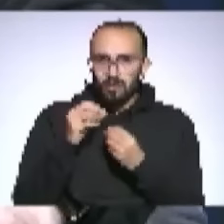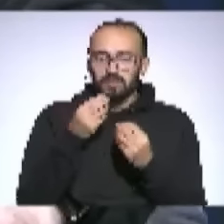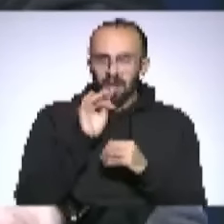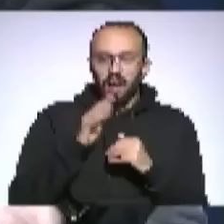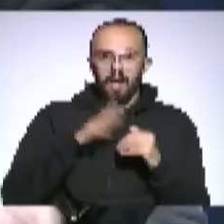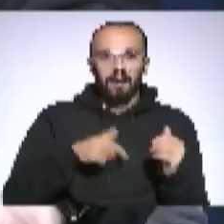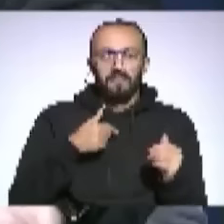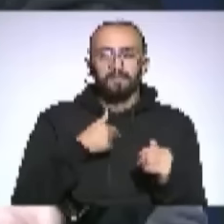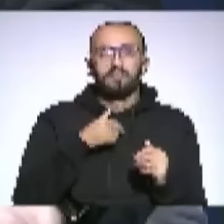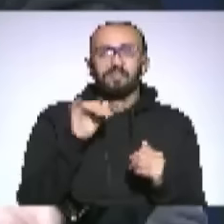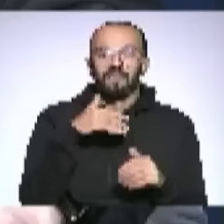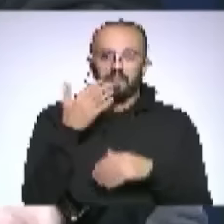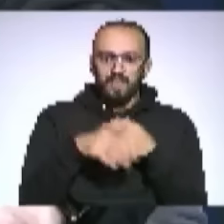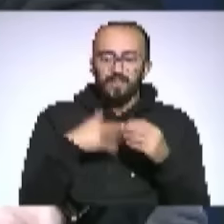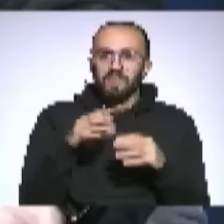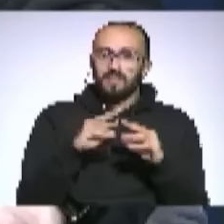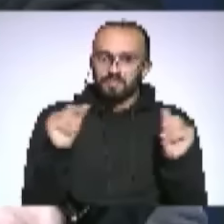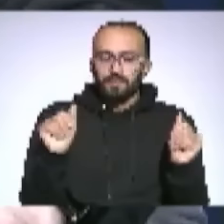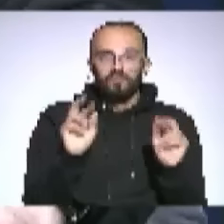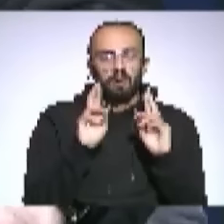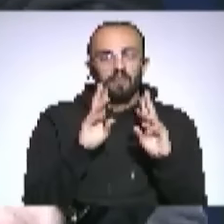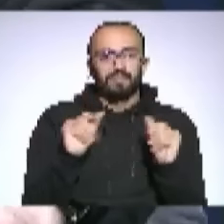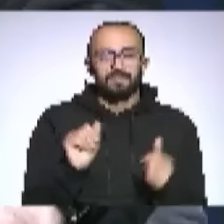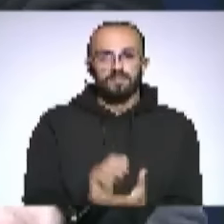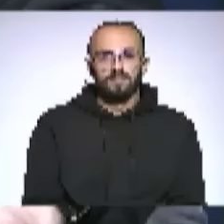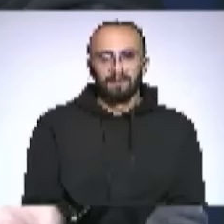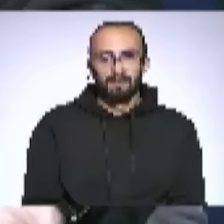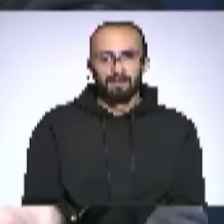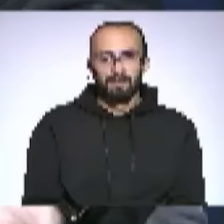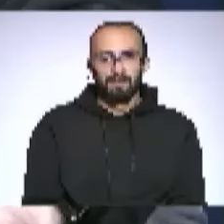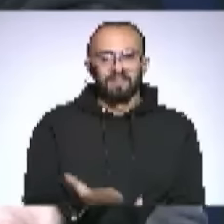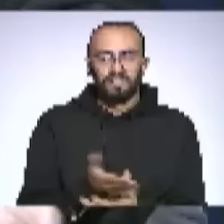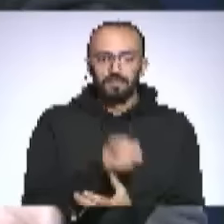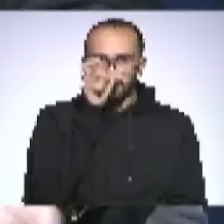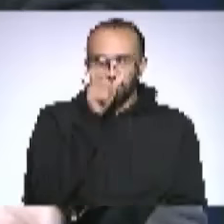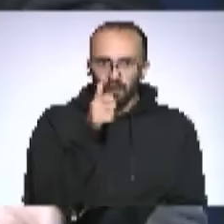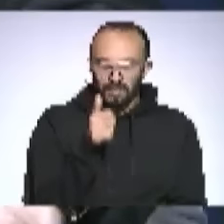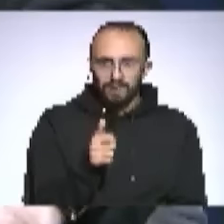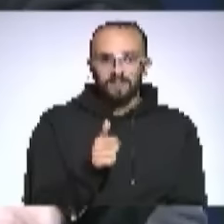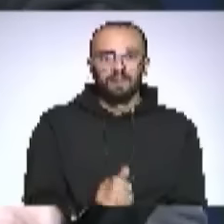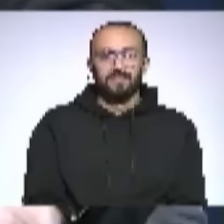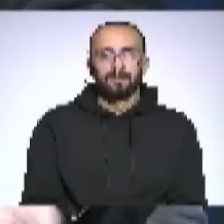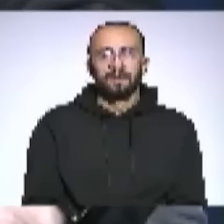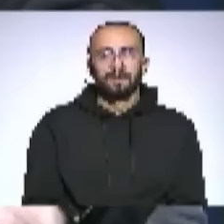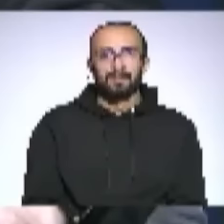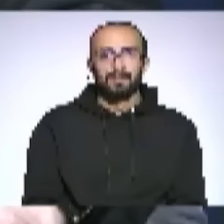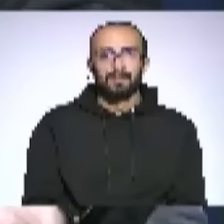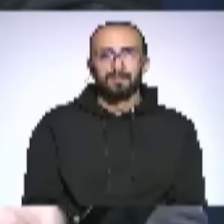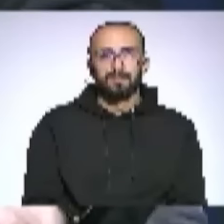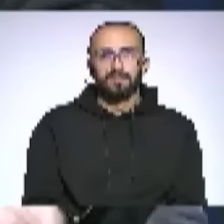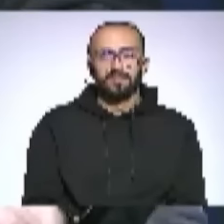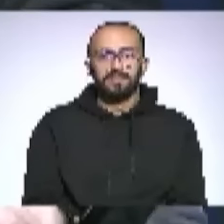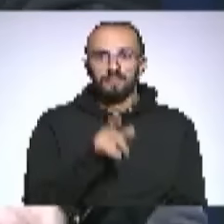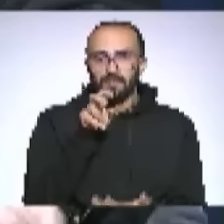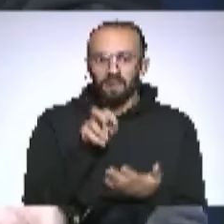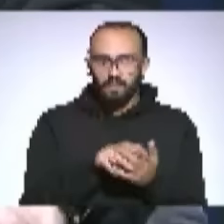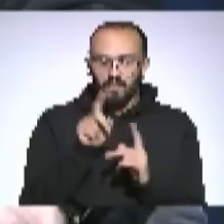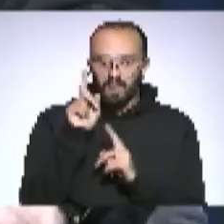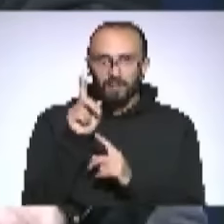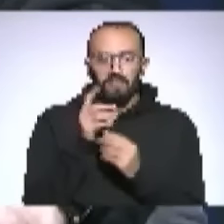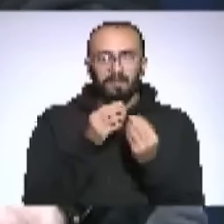انا متاكد انها هتاخد مرحله لانك انت انسانه فاضله وانسانه بتخافي ربنا